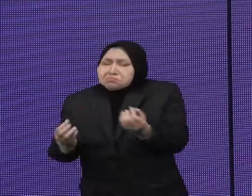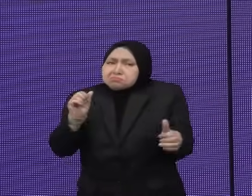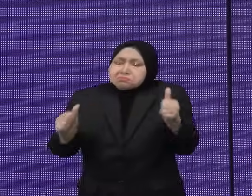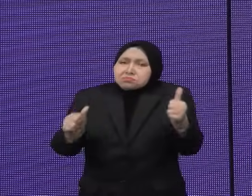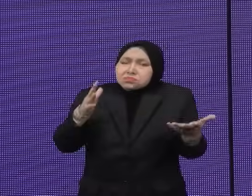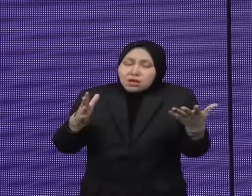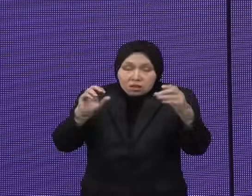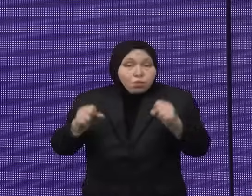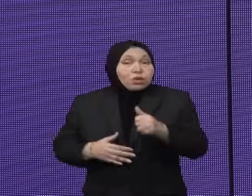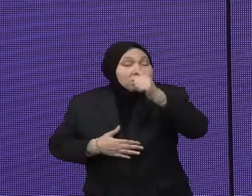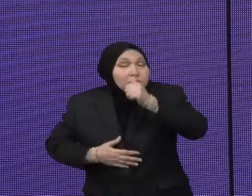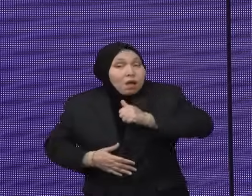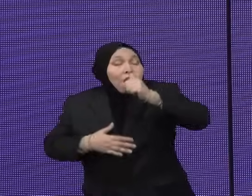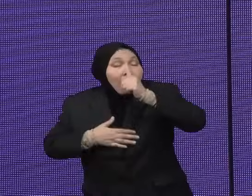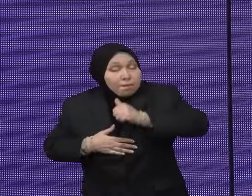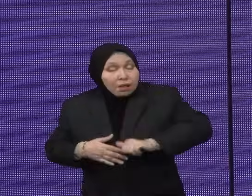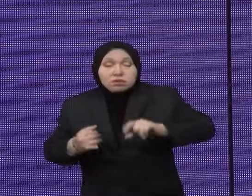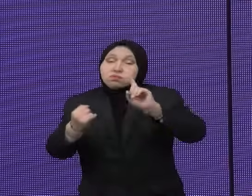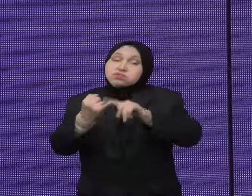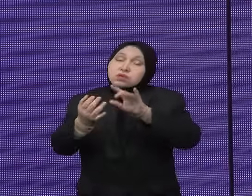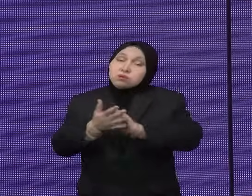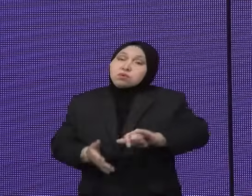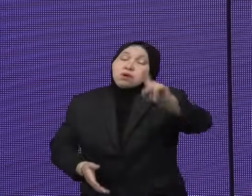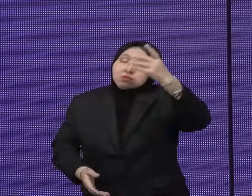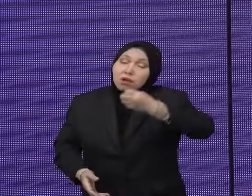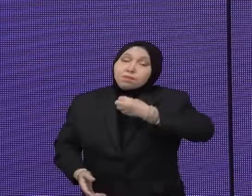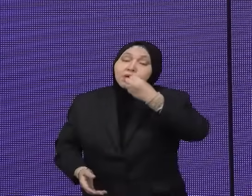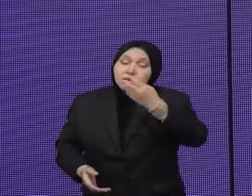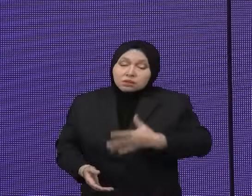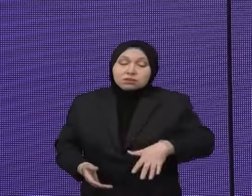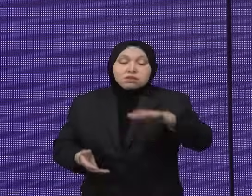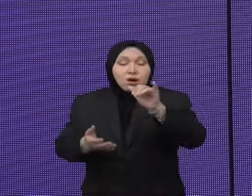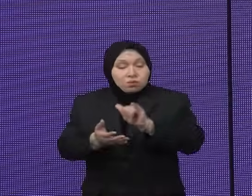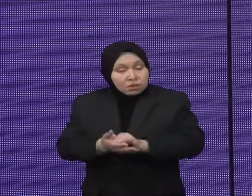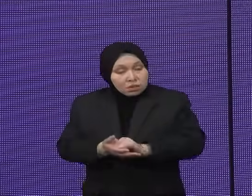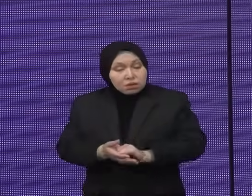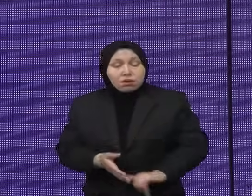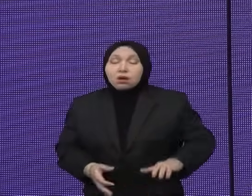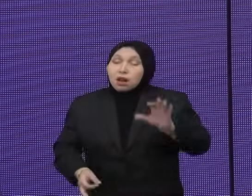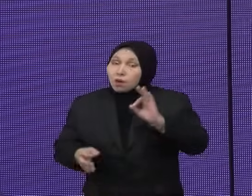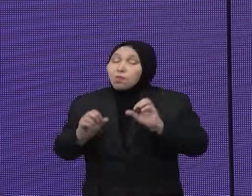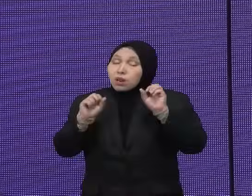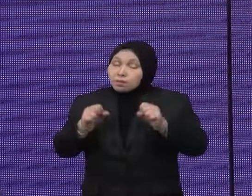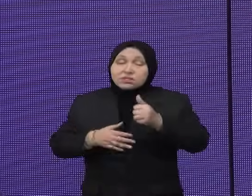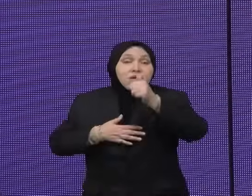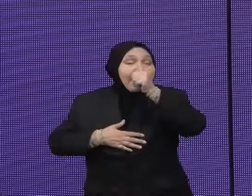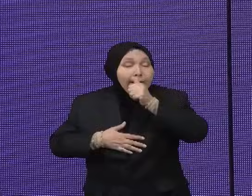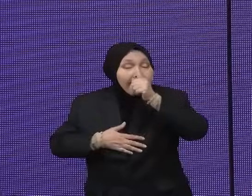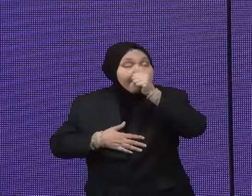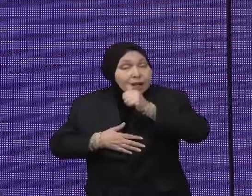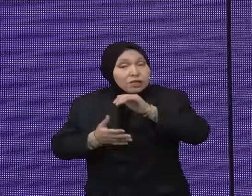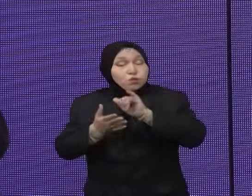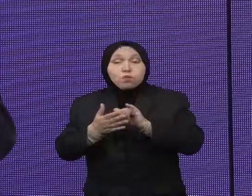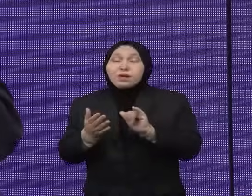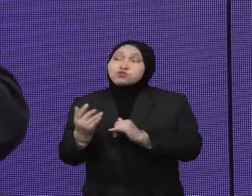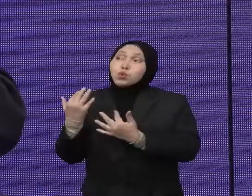katakan dia boleh bersabar, di hujung itu Allah menyatakan wa antasbiru khairul lakum. Jika kamu bersabar, sabar tu maksudnya